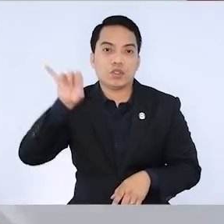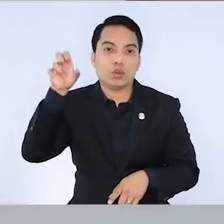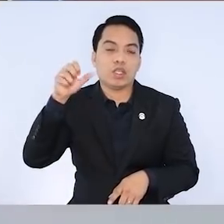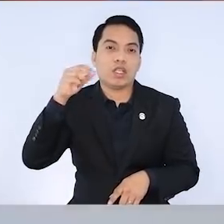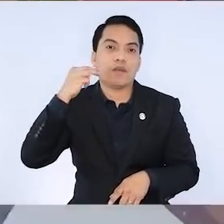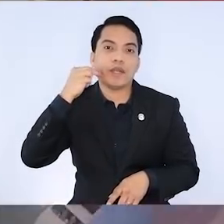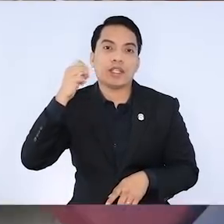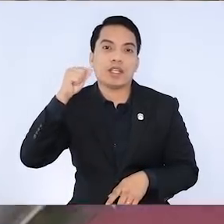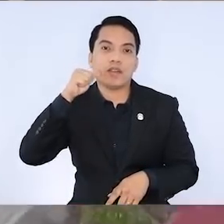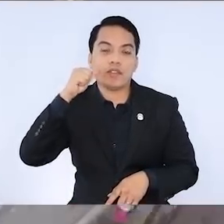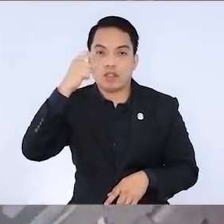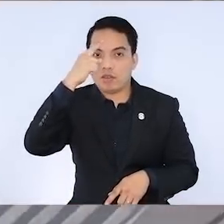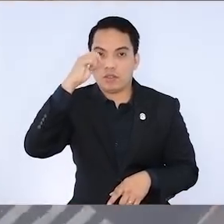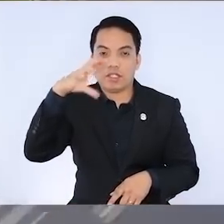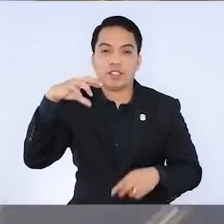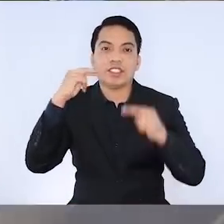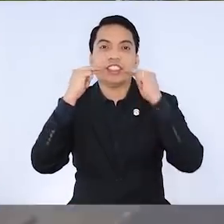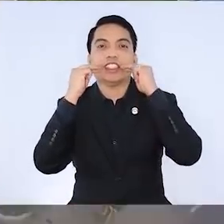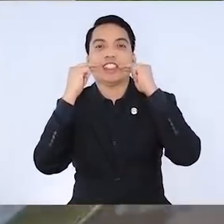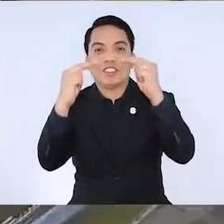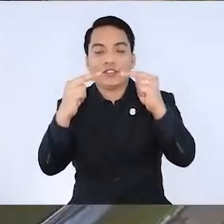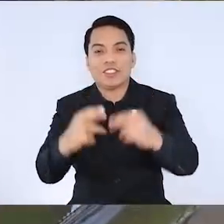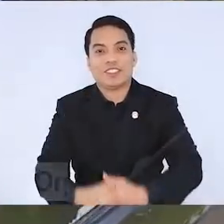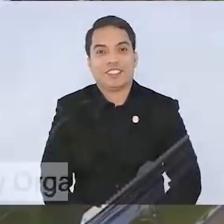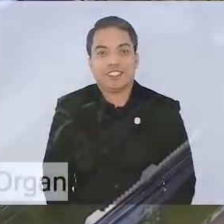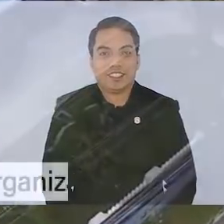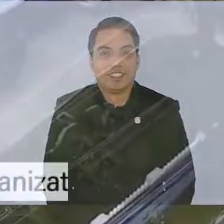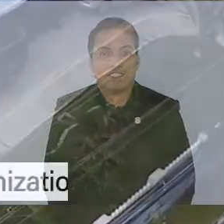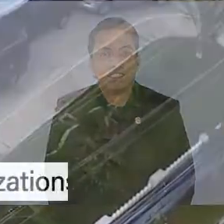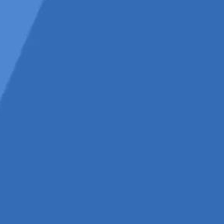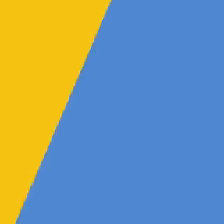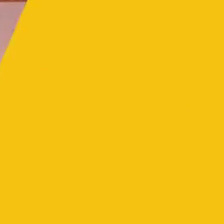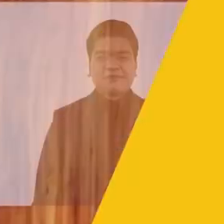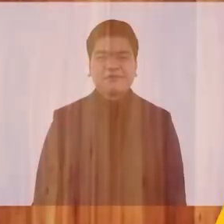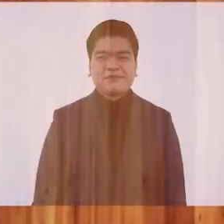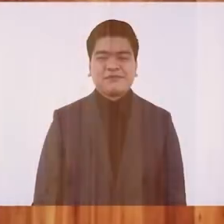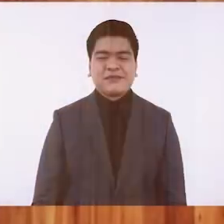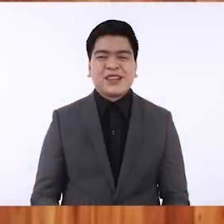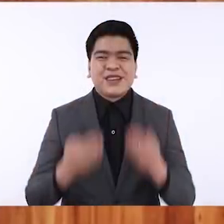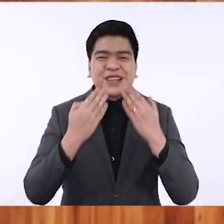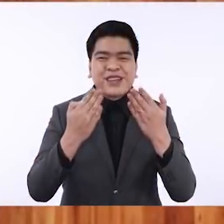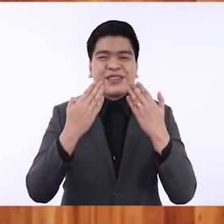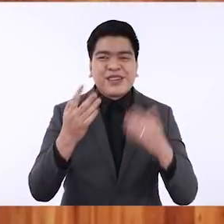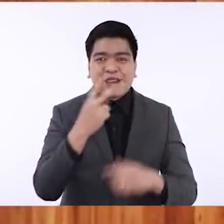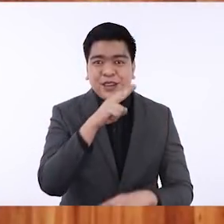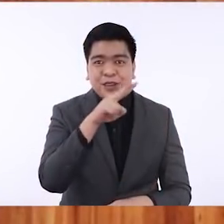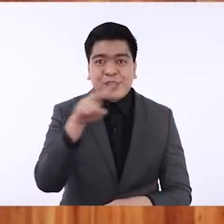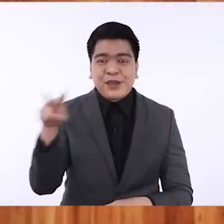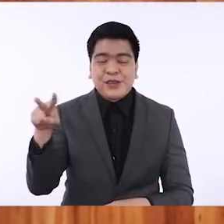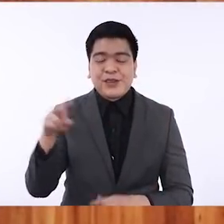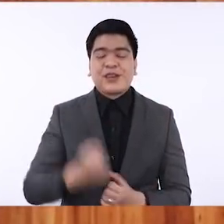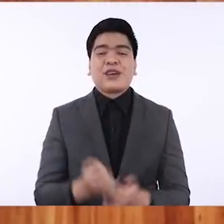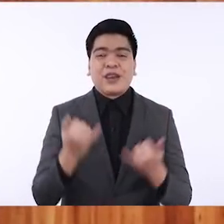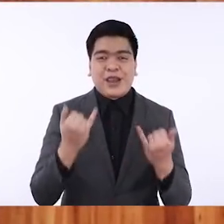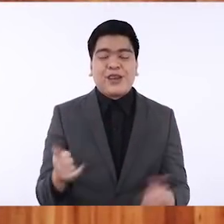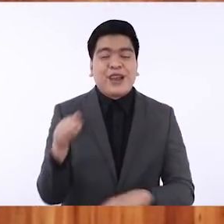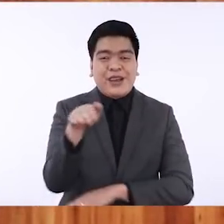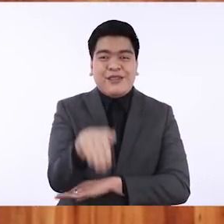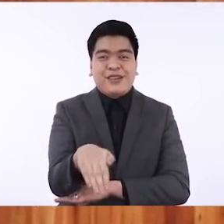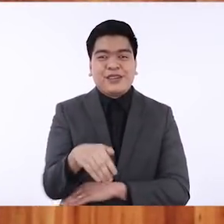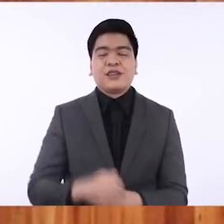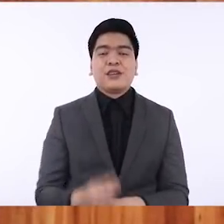Joanna Maika Amido para sa Iglesia ni Cristo News Network. Salamat sa inyong pagsubaybay sa hapong